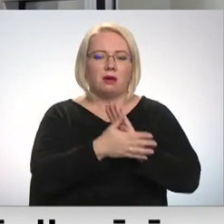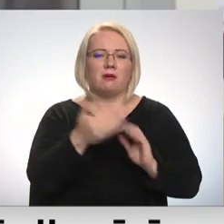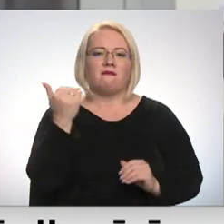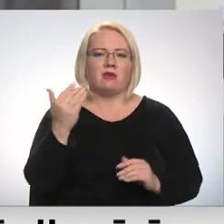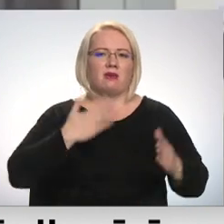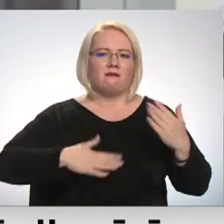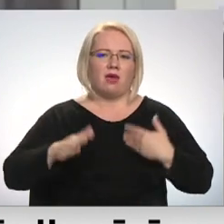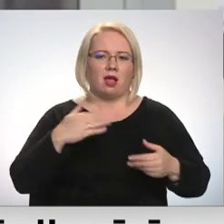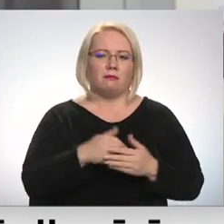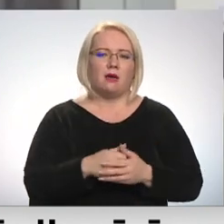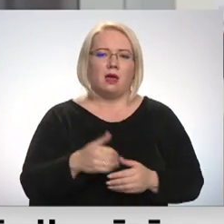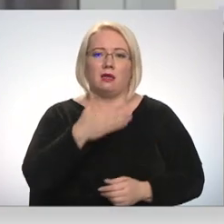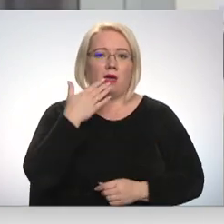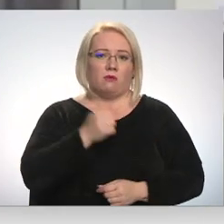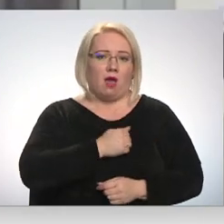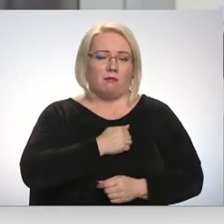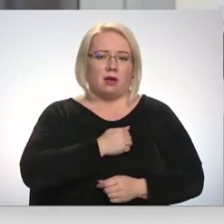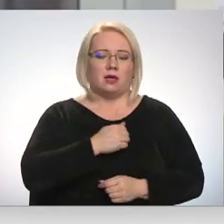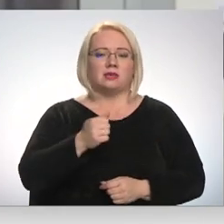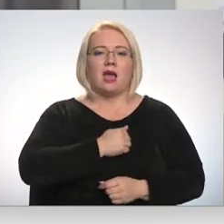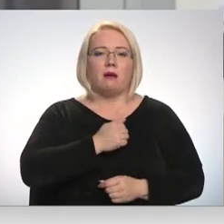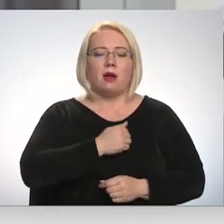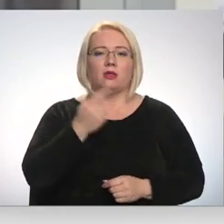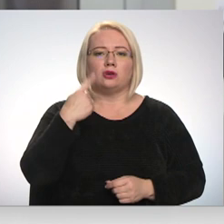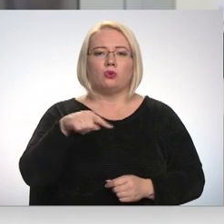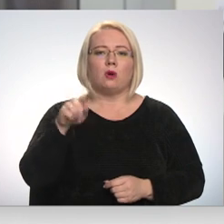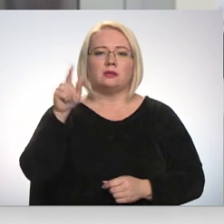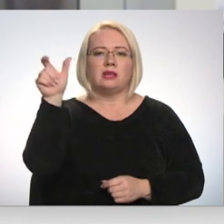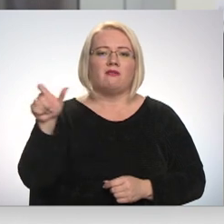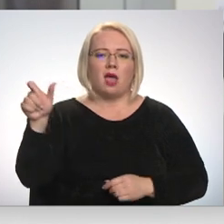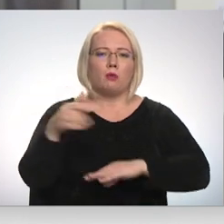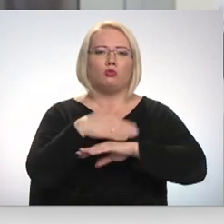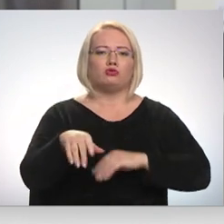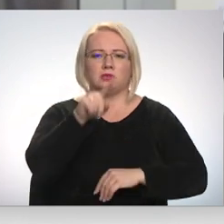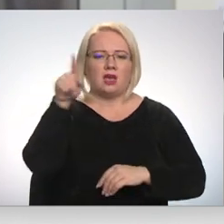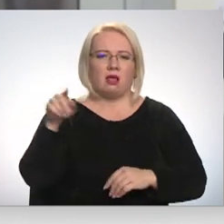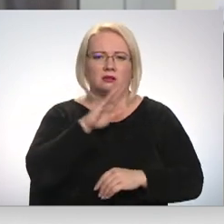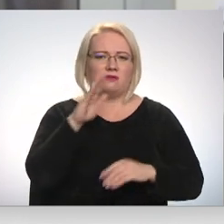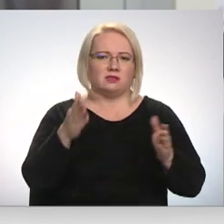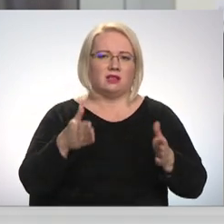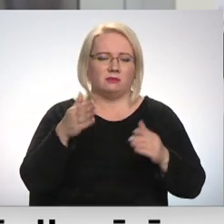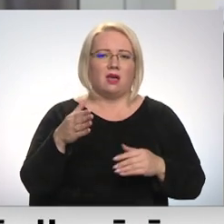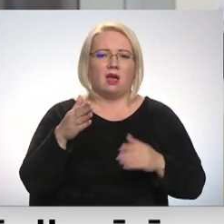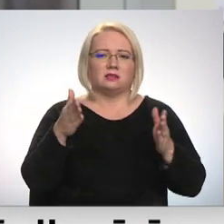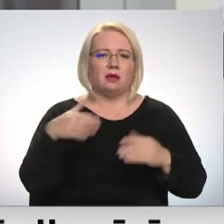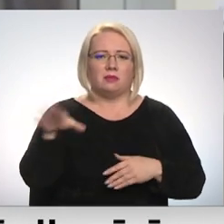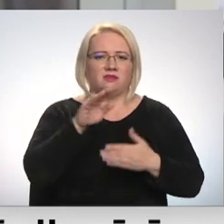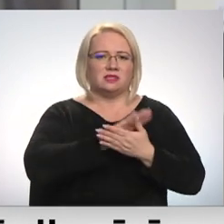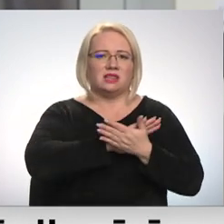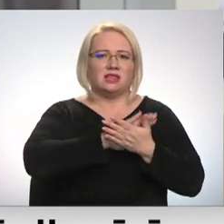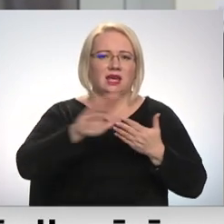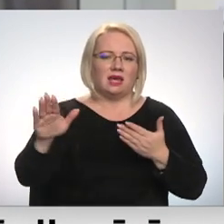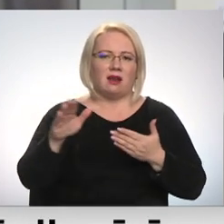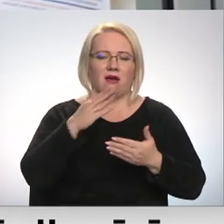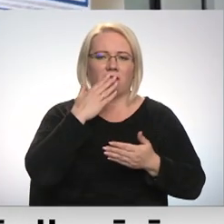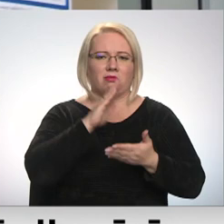vēlmi. Nu, ko jābaidās? Jābaidās jau ir no cilvēkiem uz ielas vairāk nekā, teiksim, šeit slimnīcā viss ir sterils un tīrs, tīrāk